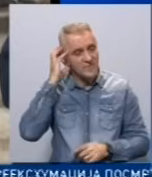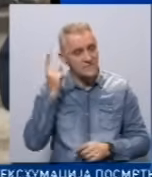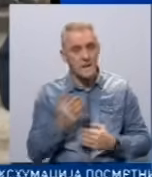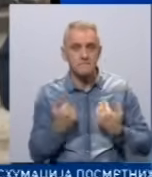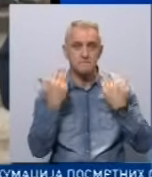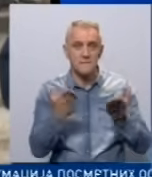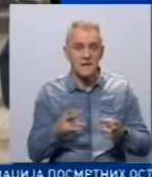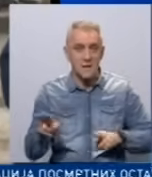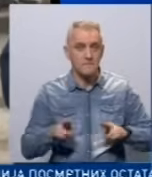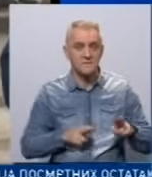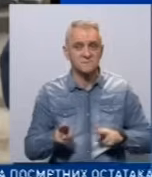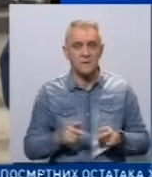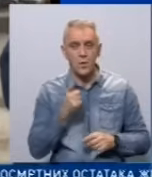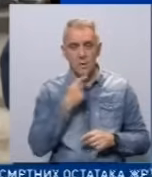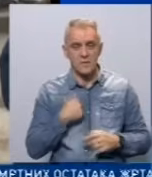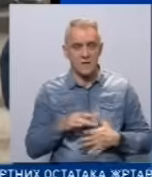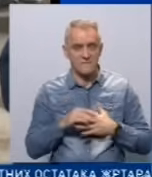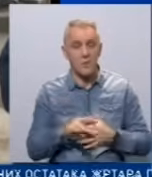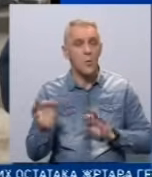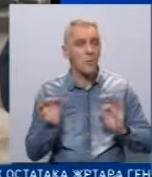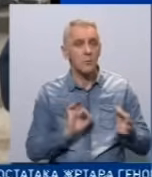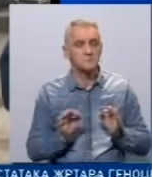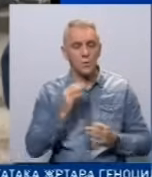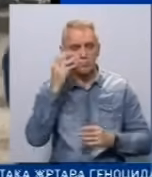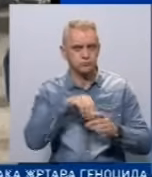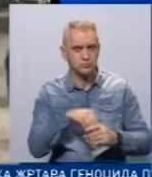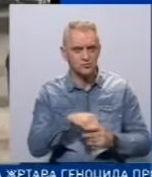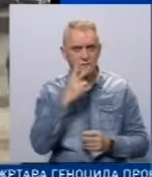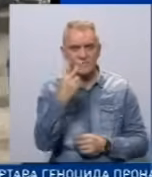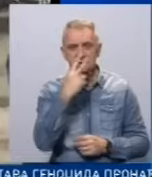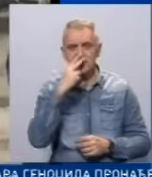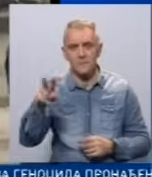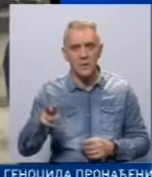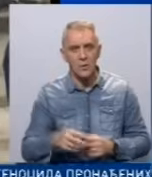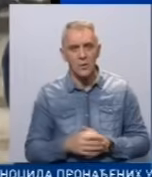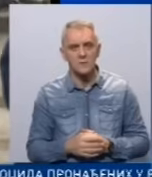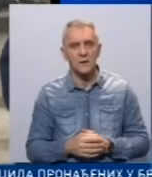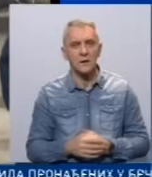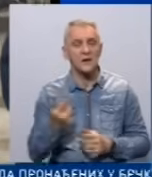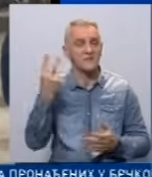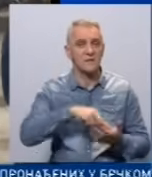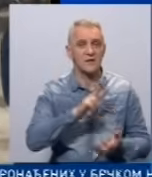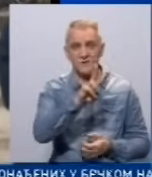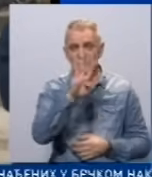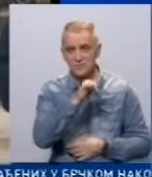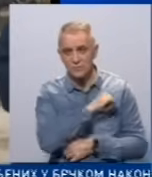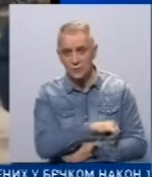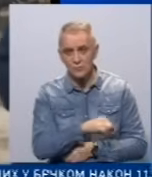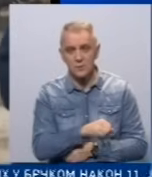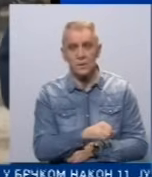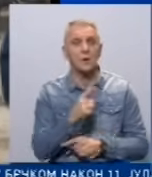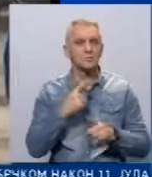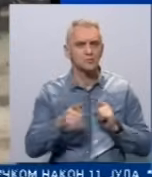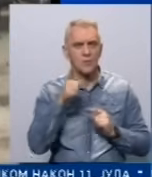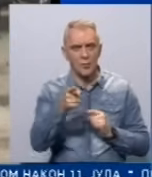prijedlog ministarstva kojim ja rukovodim osigurala u proračunu 20 miliona za 2024. godinu, upravo